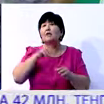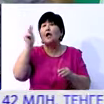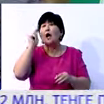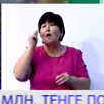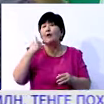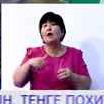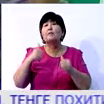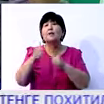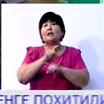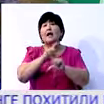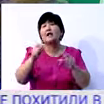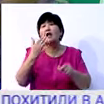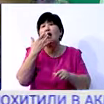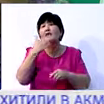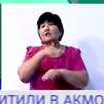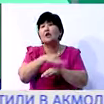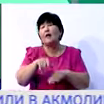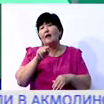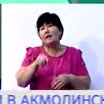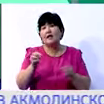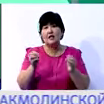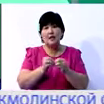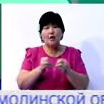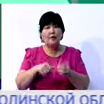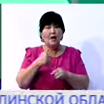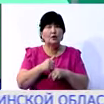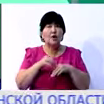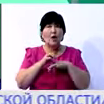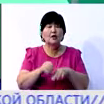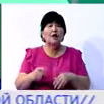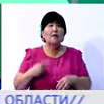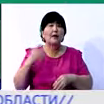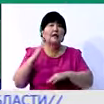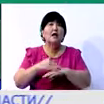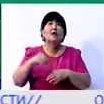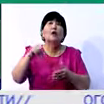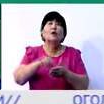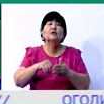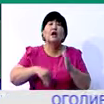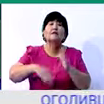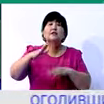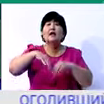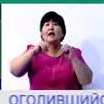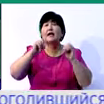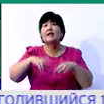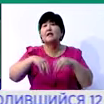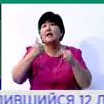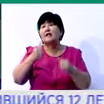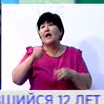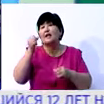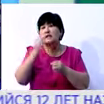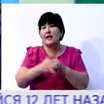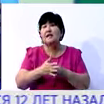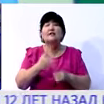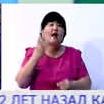в передовых клиниках зарубежья. Здесь на постоянной основе организуются мастер-классы с участием высококлассных специалистов из столицы и